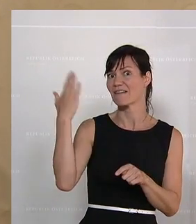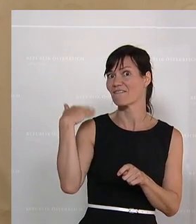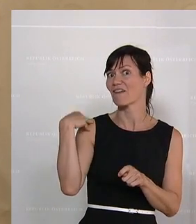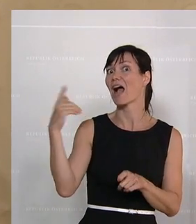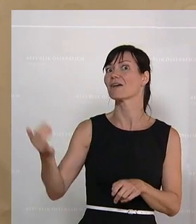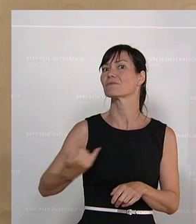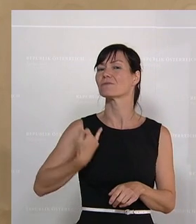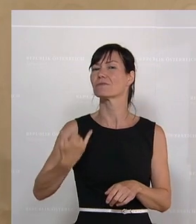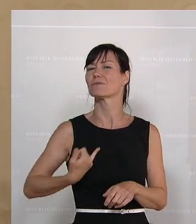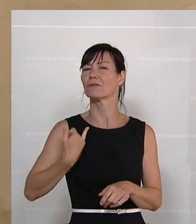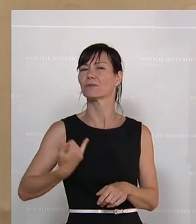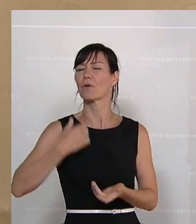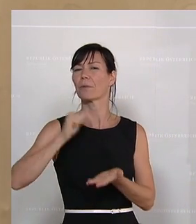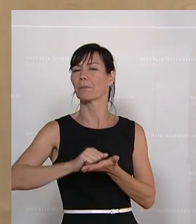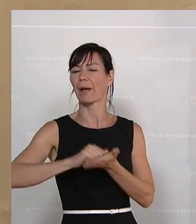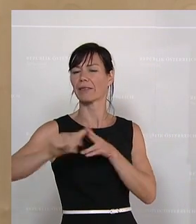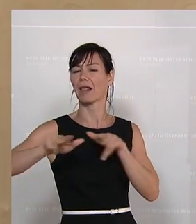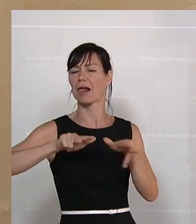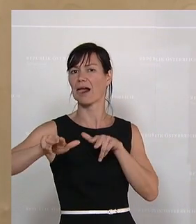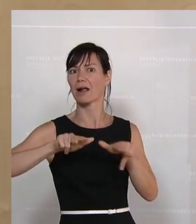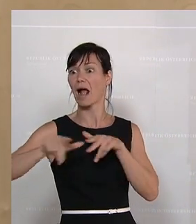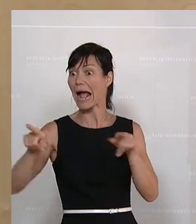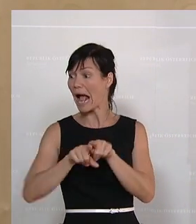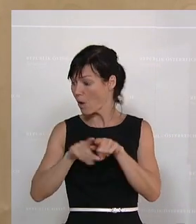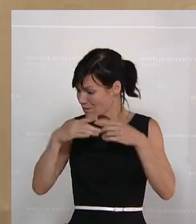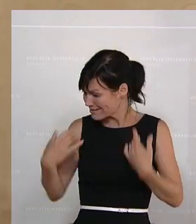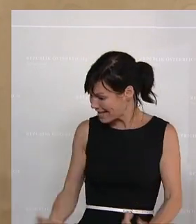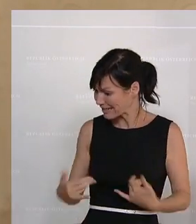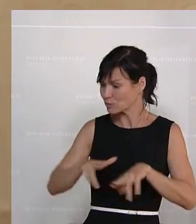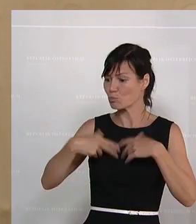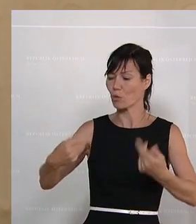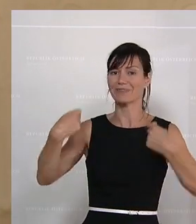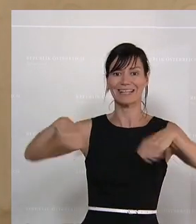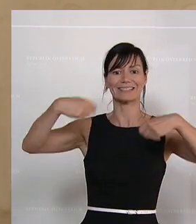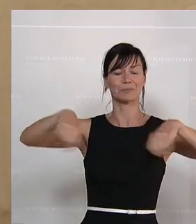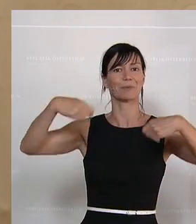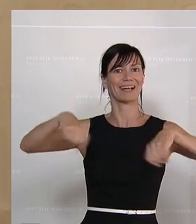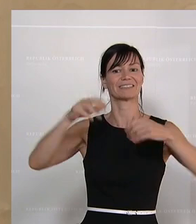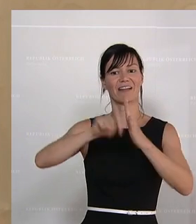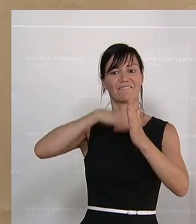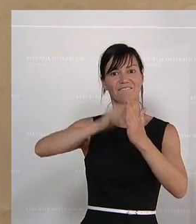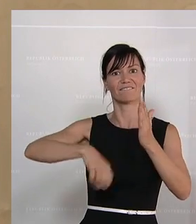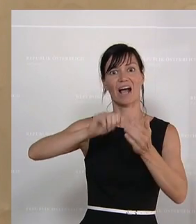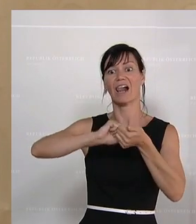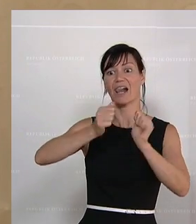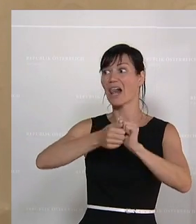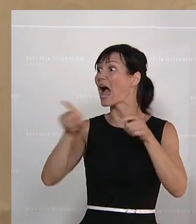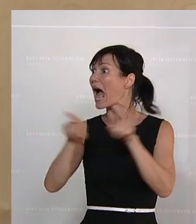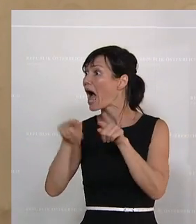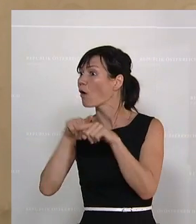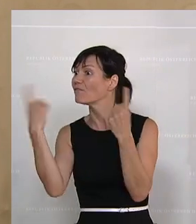seine damen und herren die auch in dieser bundespräsidentschaftswahl der kampagnenleiter des bundespräsidenten